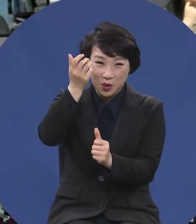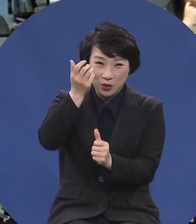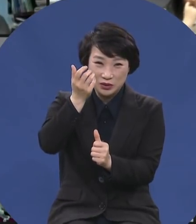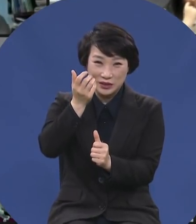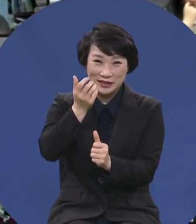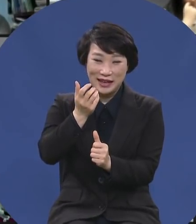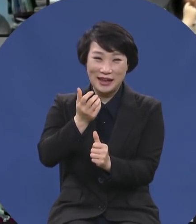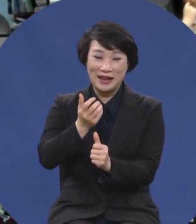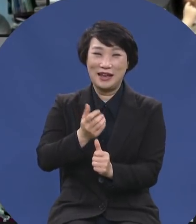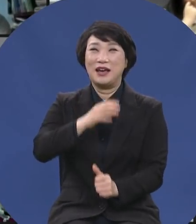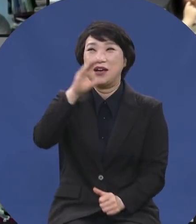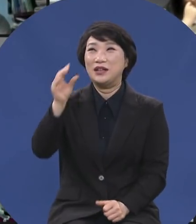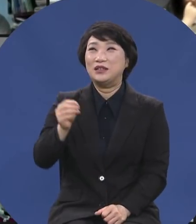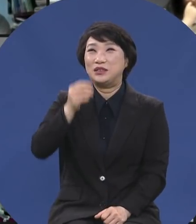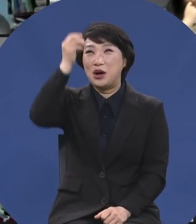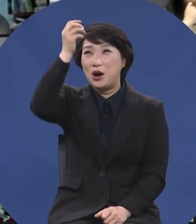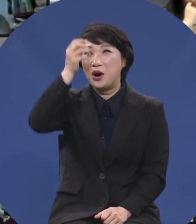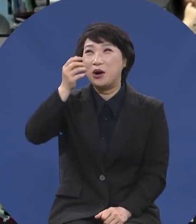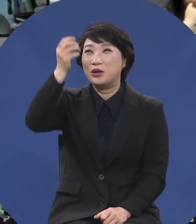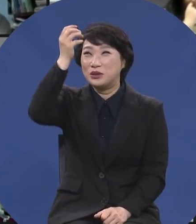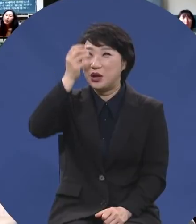성령이 오셨네.